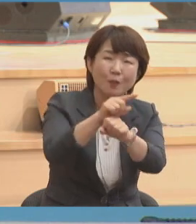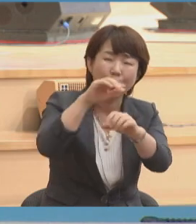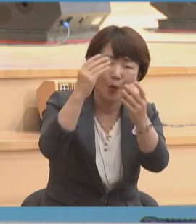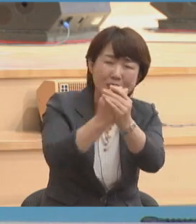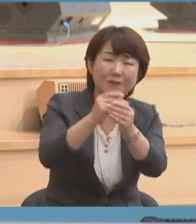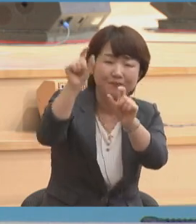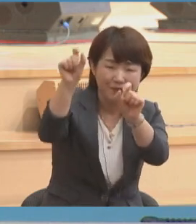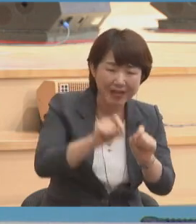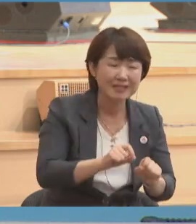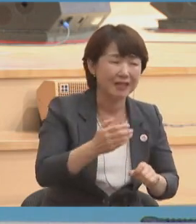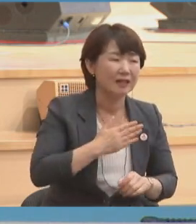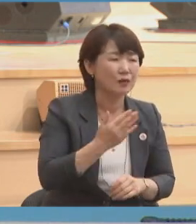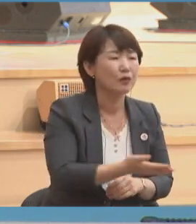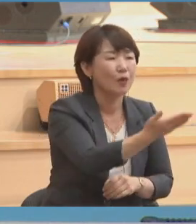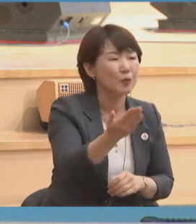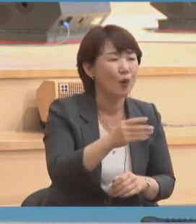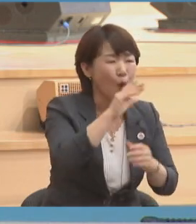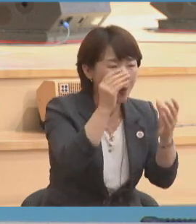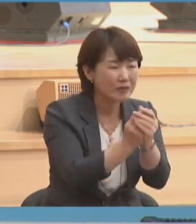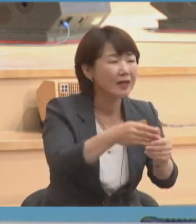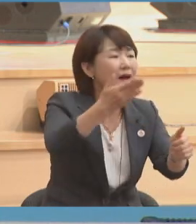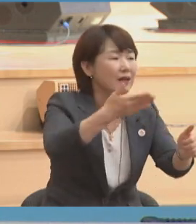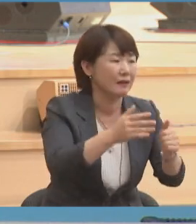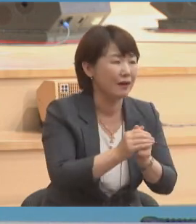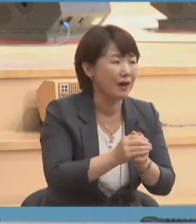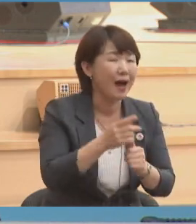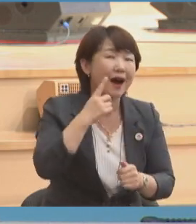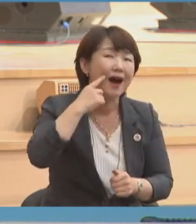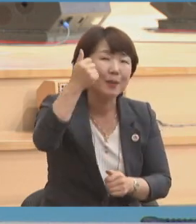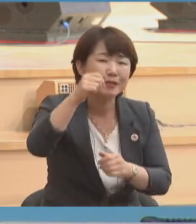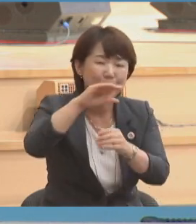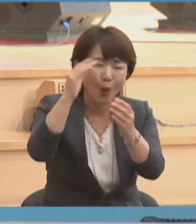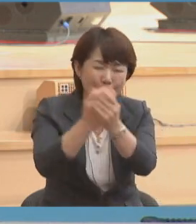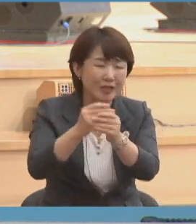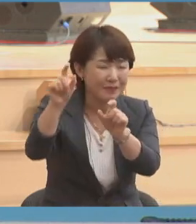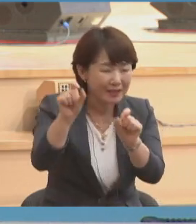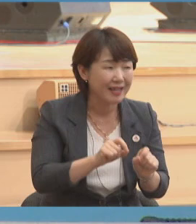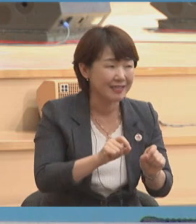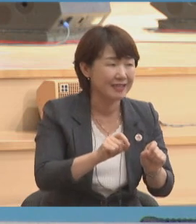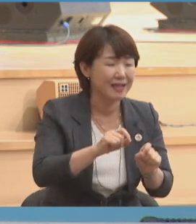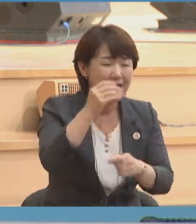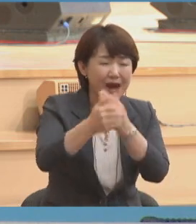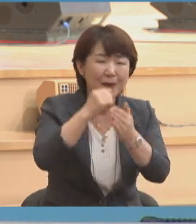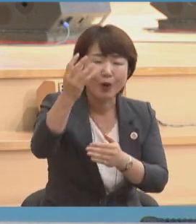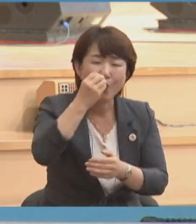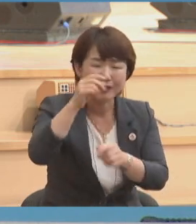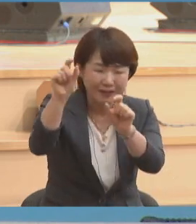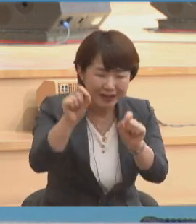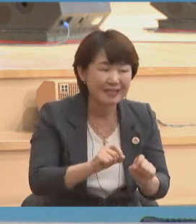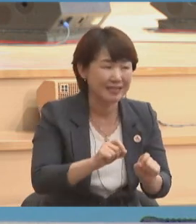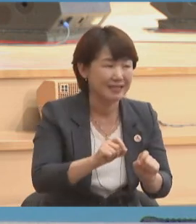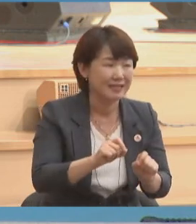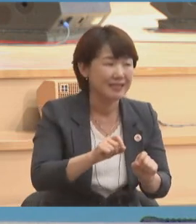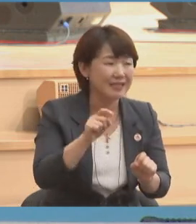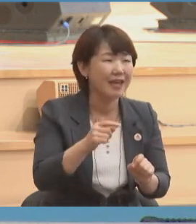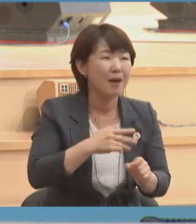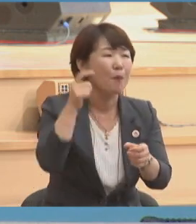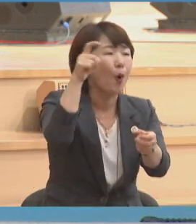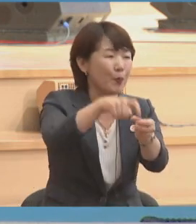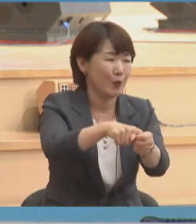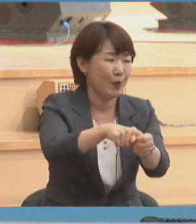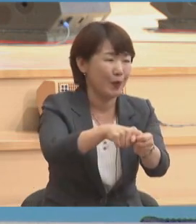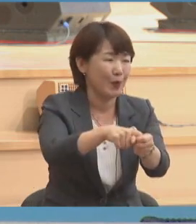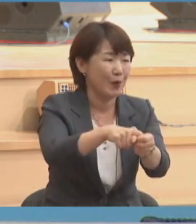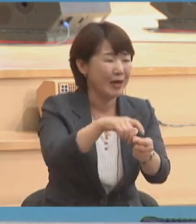너희도 온전하라. 아버지의 온전하심 같이 하나님 아버지의 거룩하심까지가 우리의 목표인 거예요.